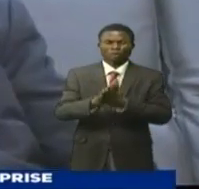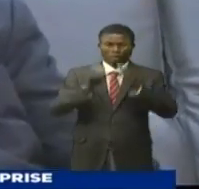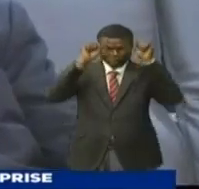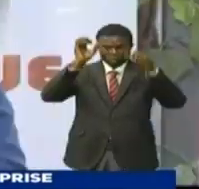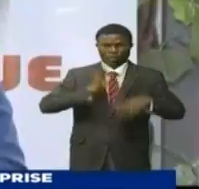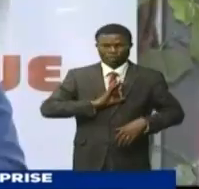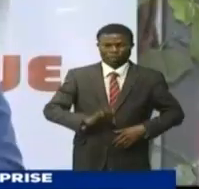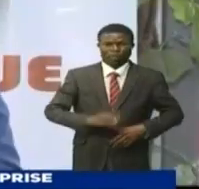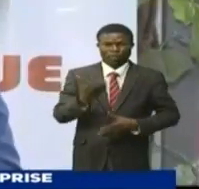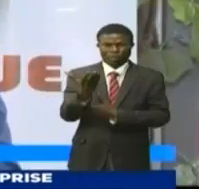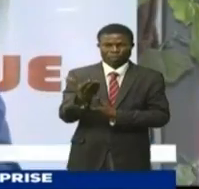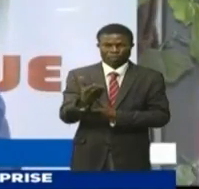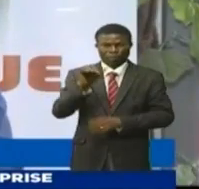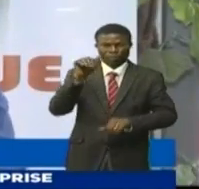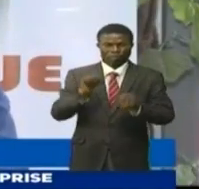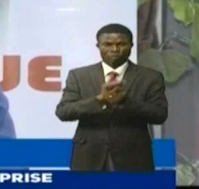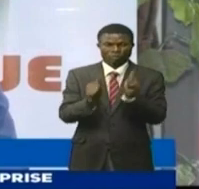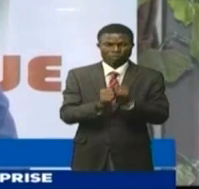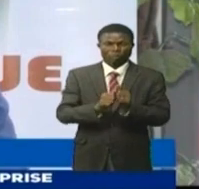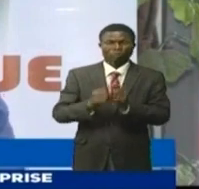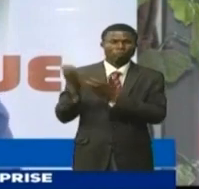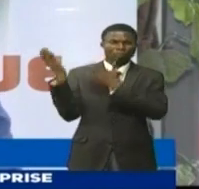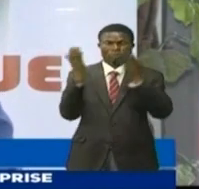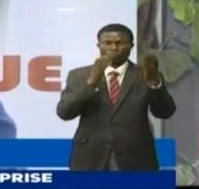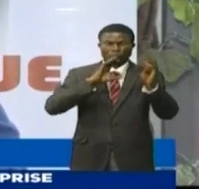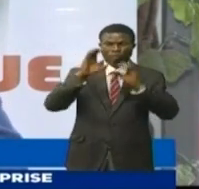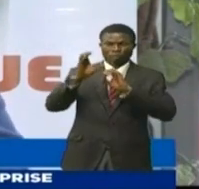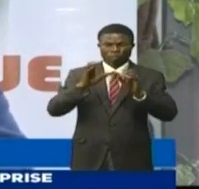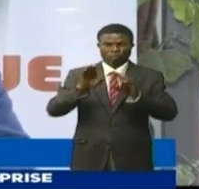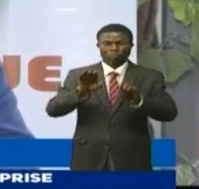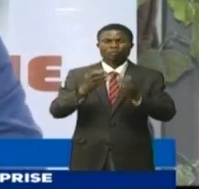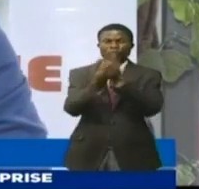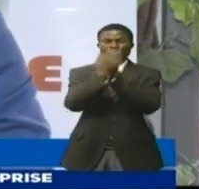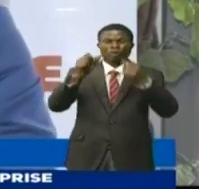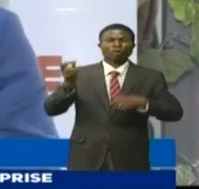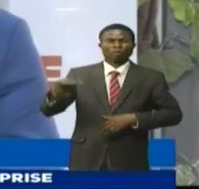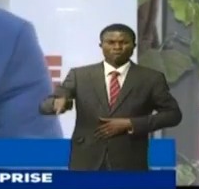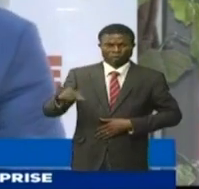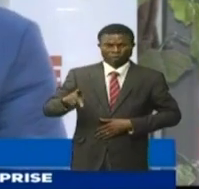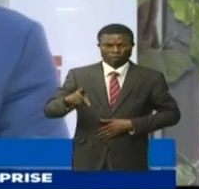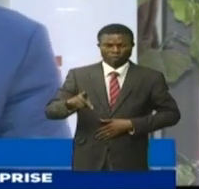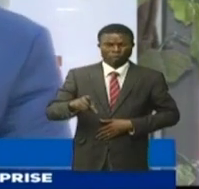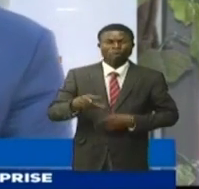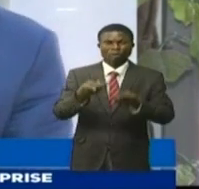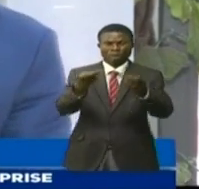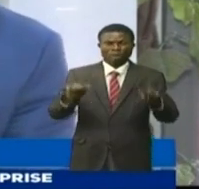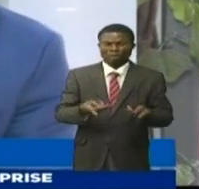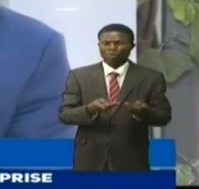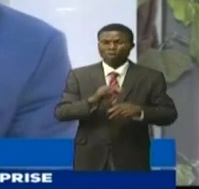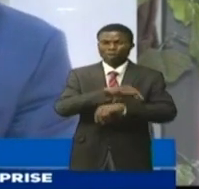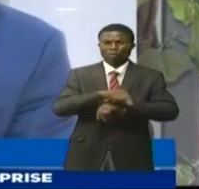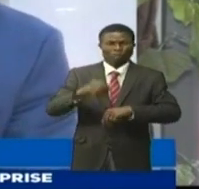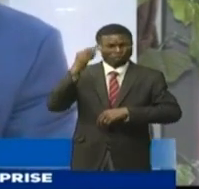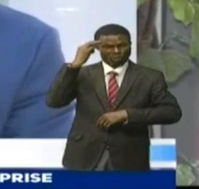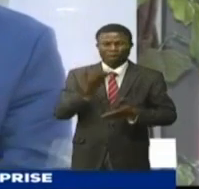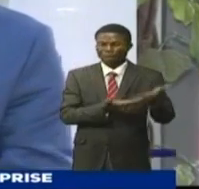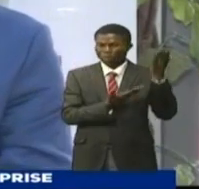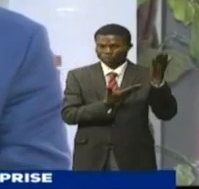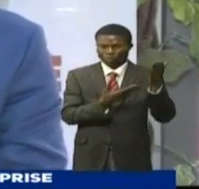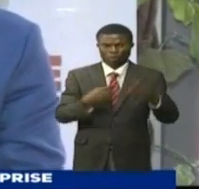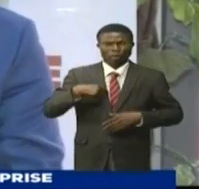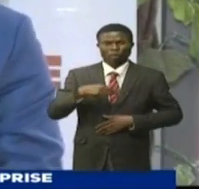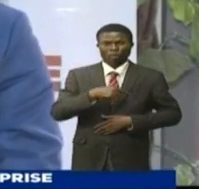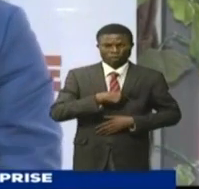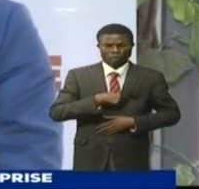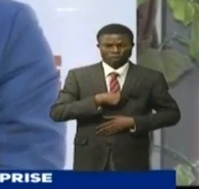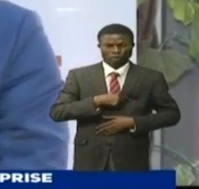l'État le secteur de transport va communication et de désenclavement est un secteur fondamental nous ne pourrons jamais